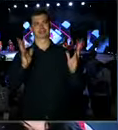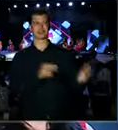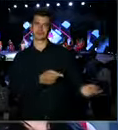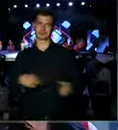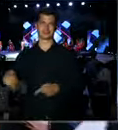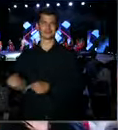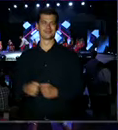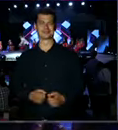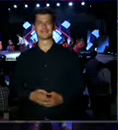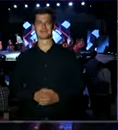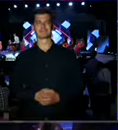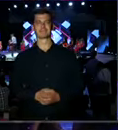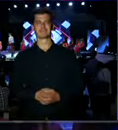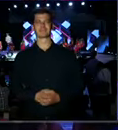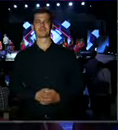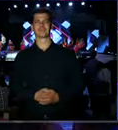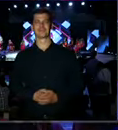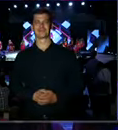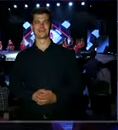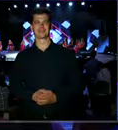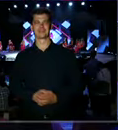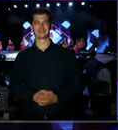Państwo. Absolutnie.